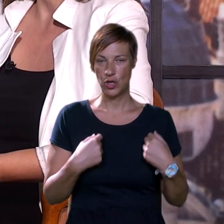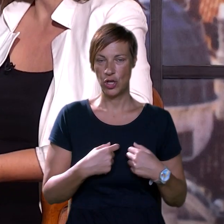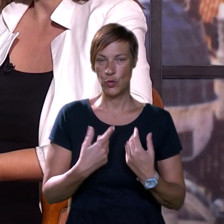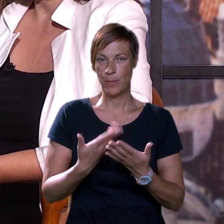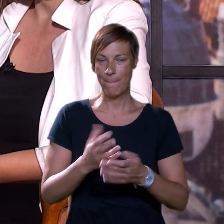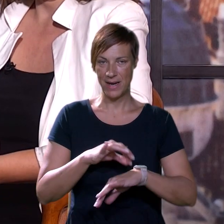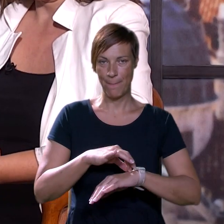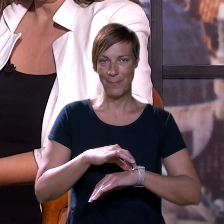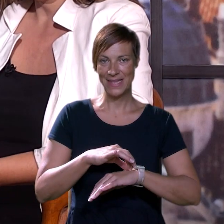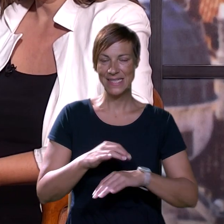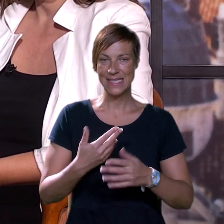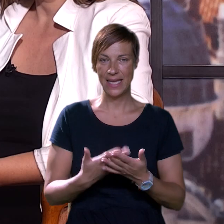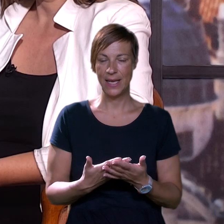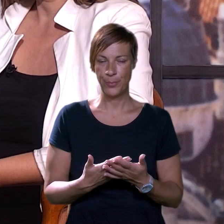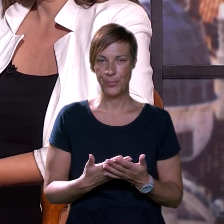ljubav prema medicini?